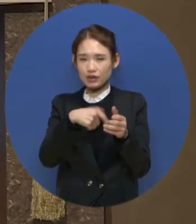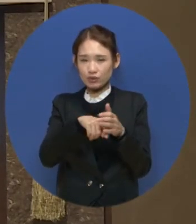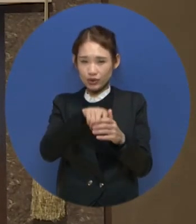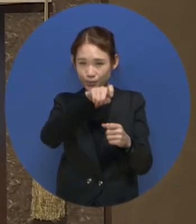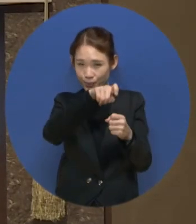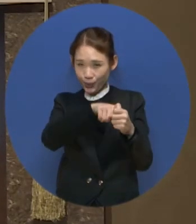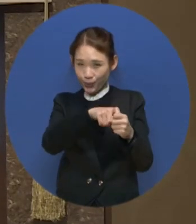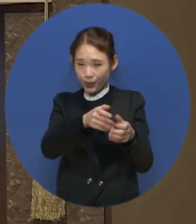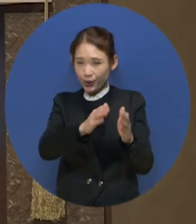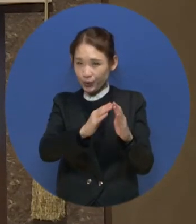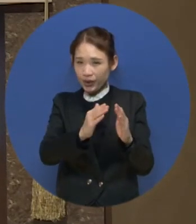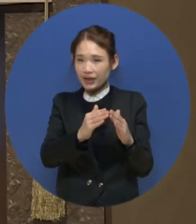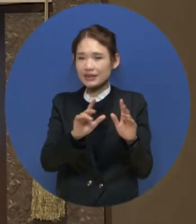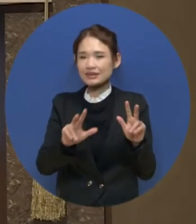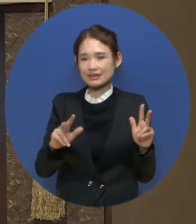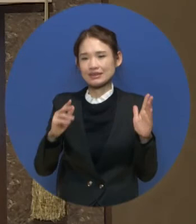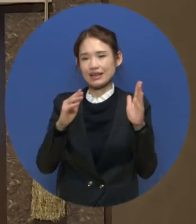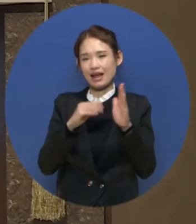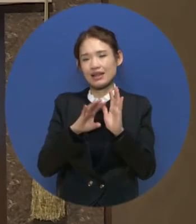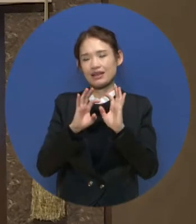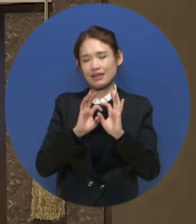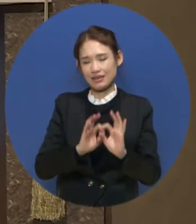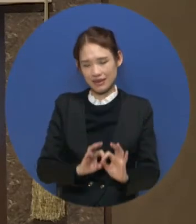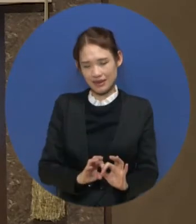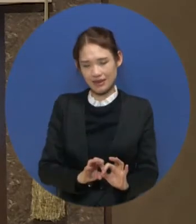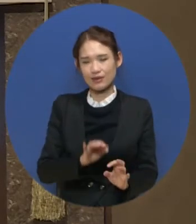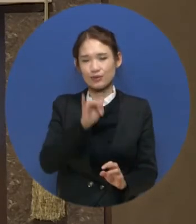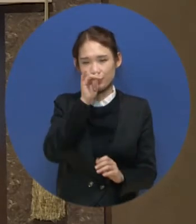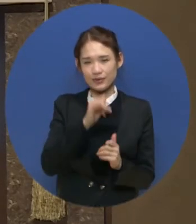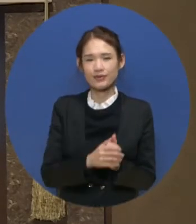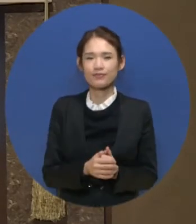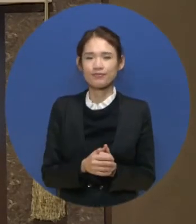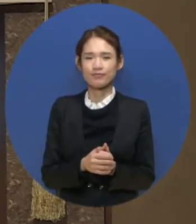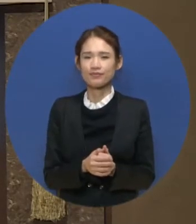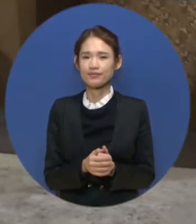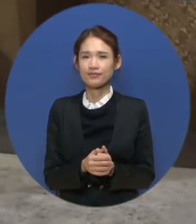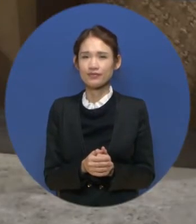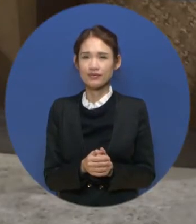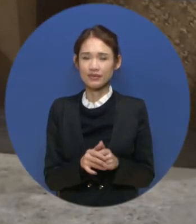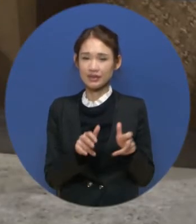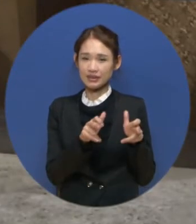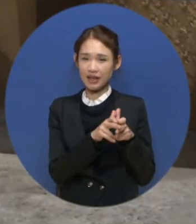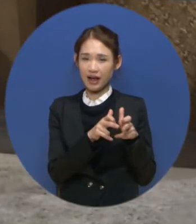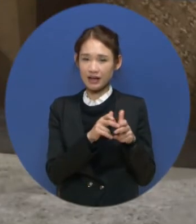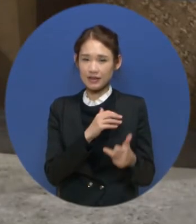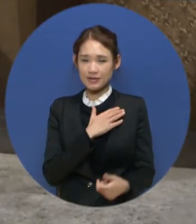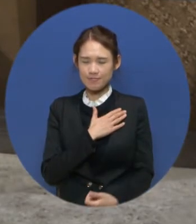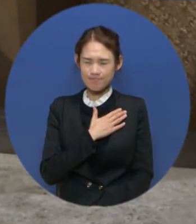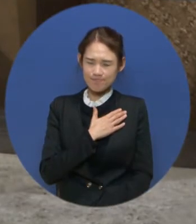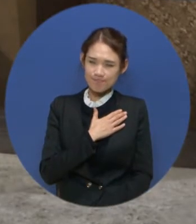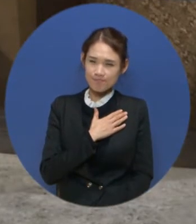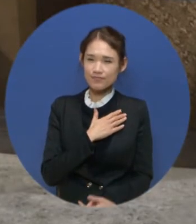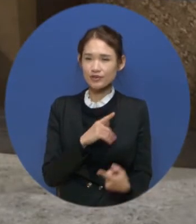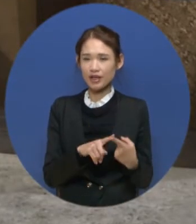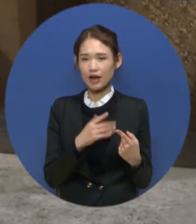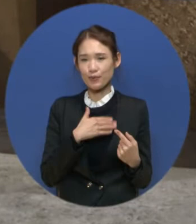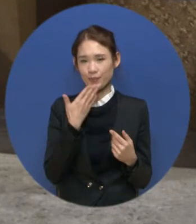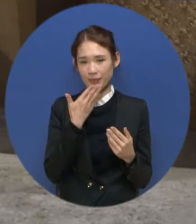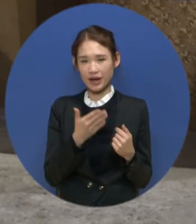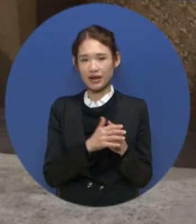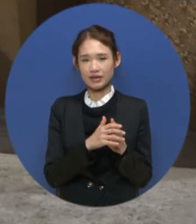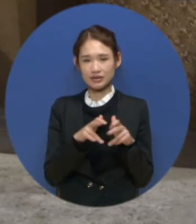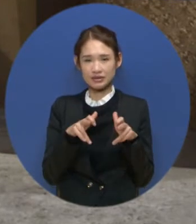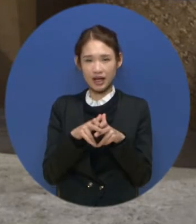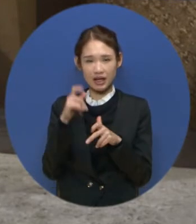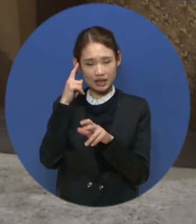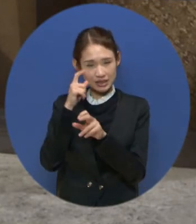목표를 해가지고 했던 거가 지금까지로 오고 있습니다. 그래서 아, 네, 그러니까 그이 장애 감수성에 대해서도 좀알수 있고 또 장애